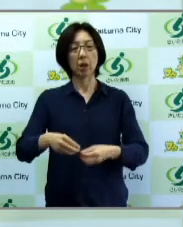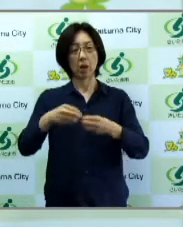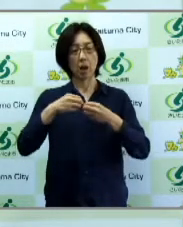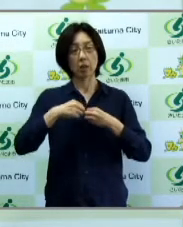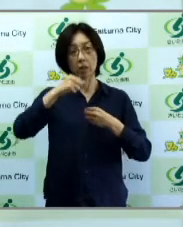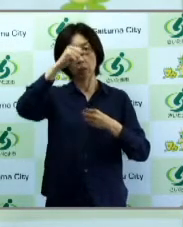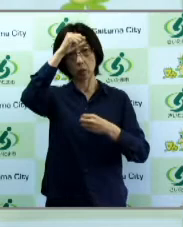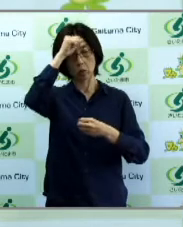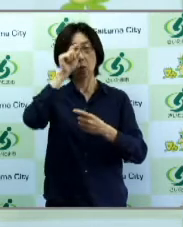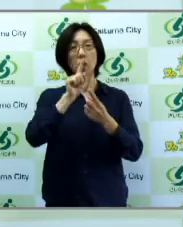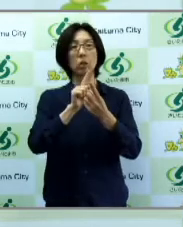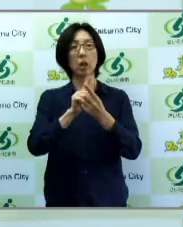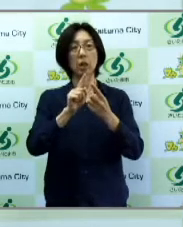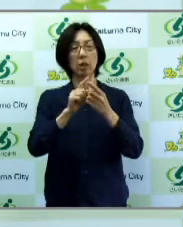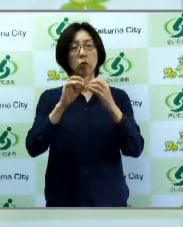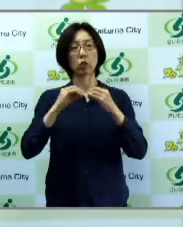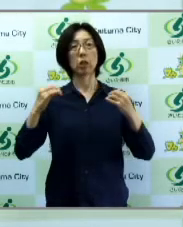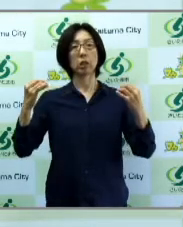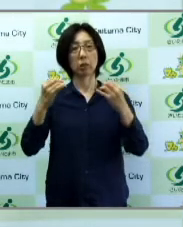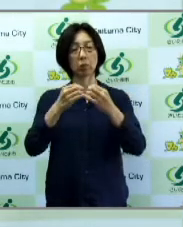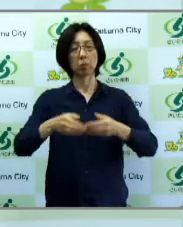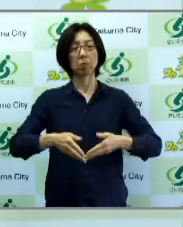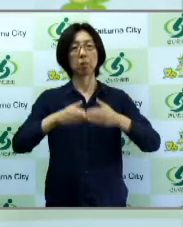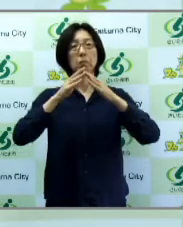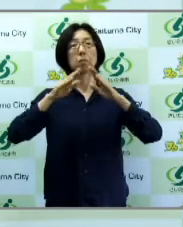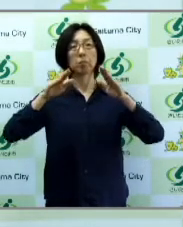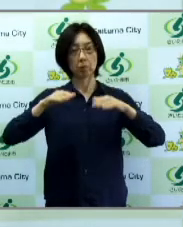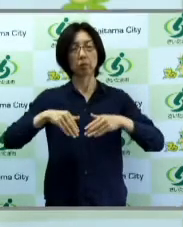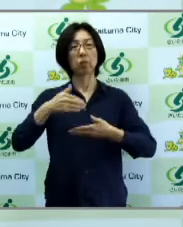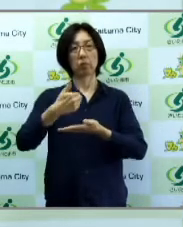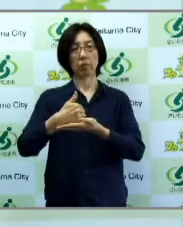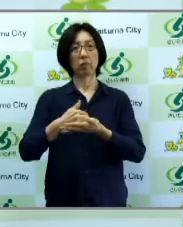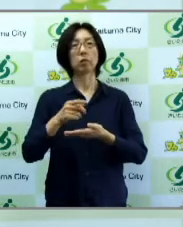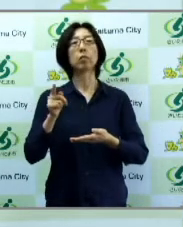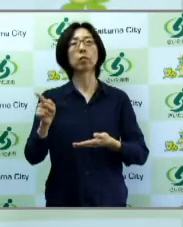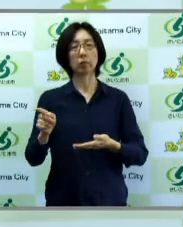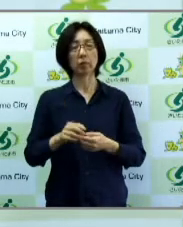ですが、これまでは